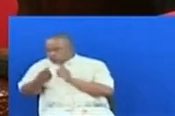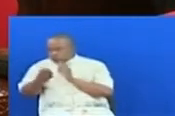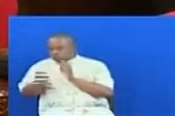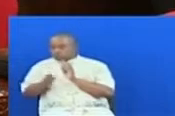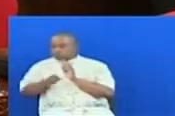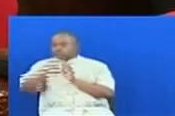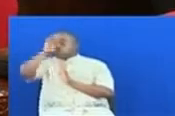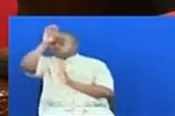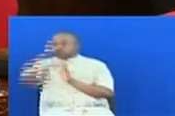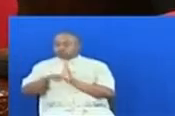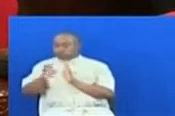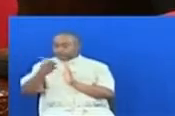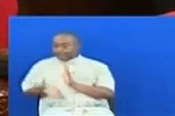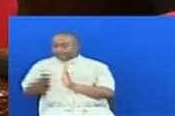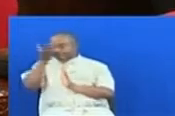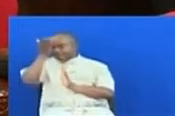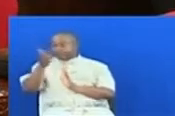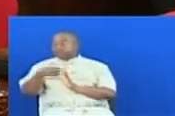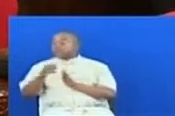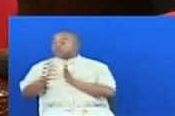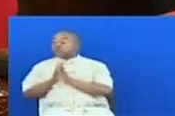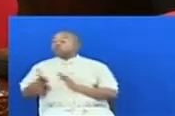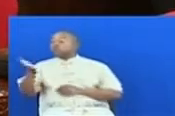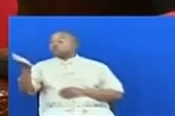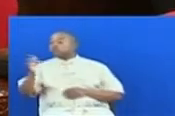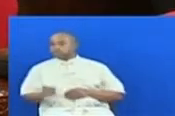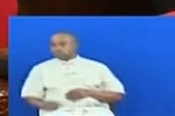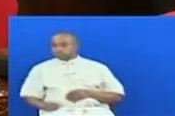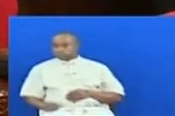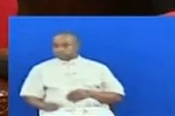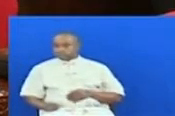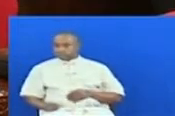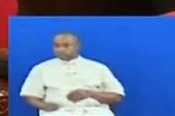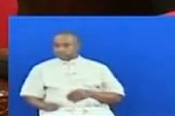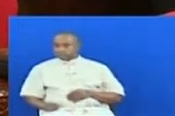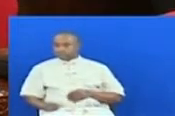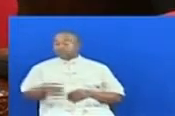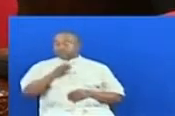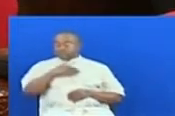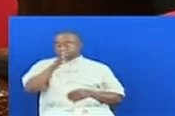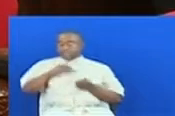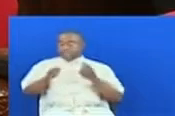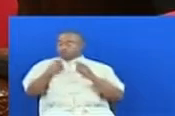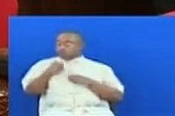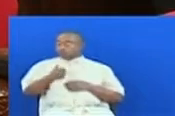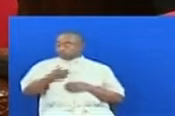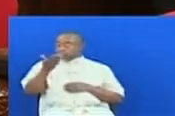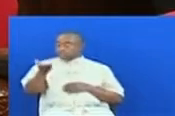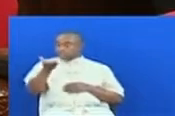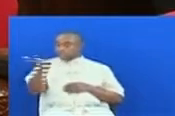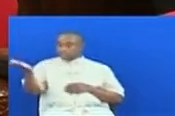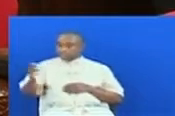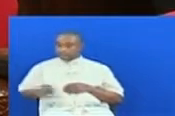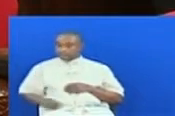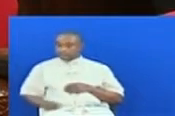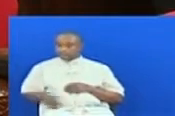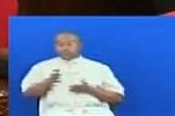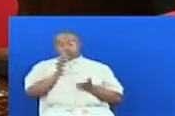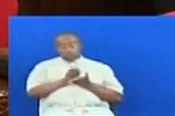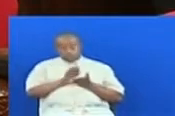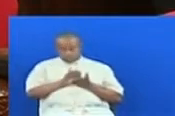Mheshimiwa Naibu Spika, na kushukuru sana. Nilitaka kuyasema haya ambayo kwa kweli LAC na